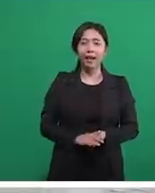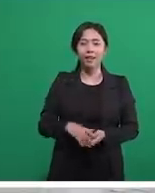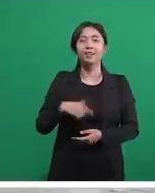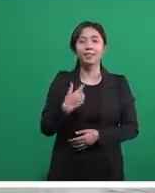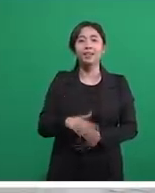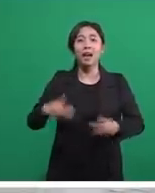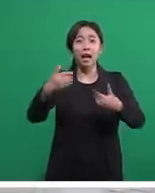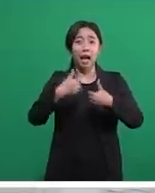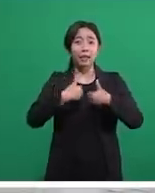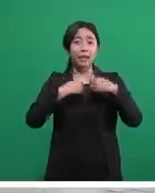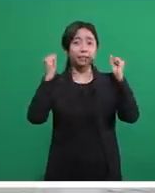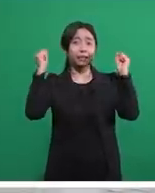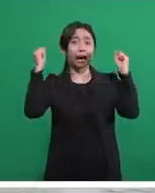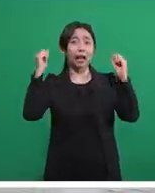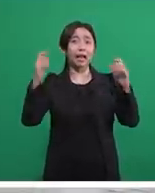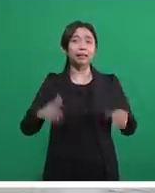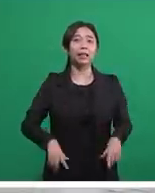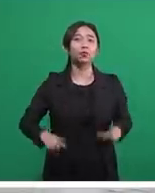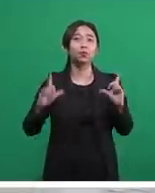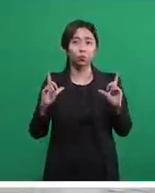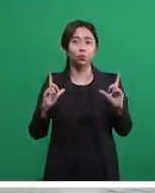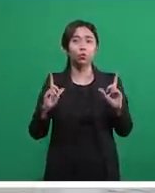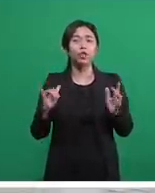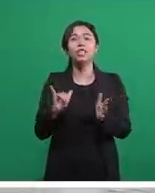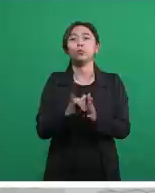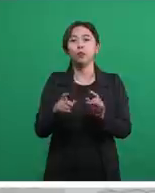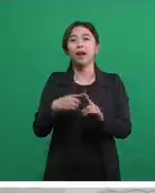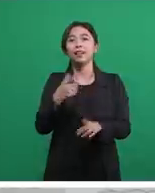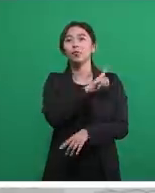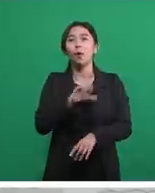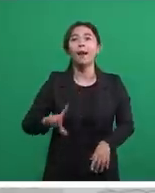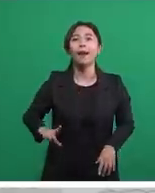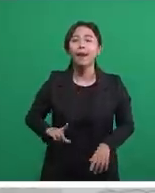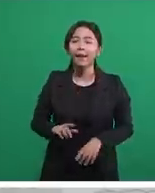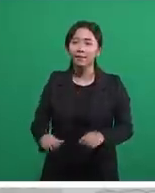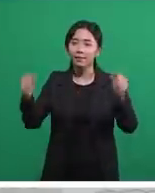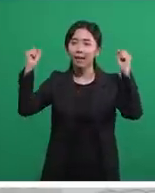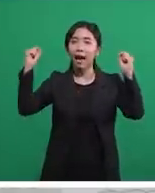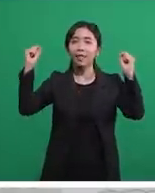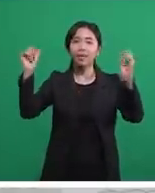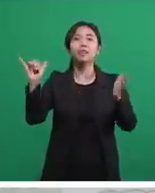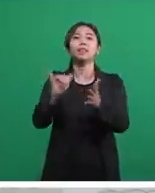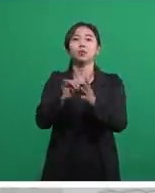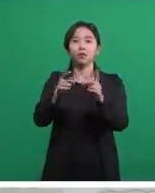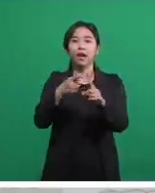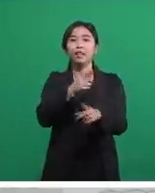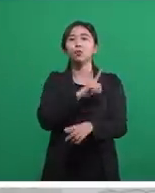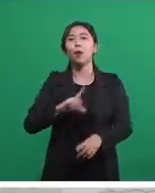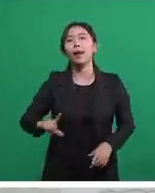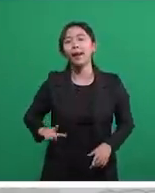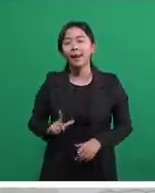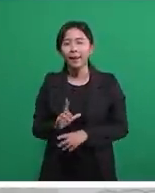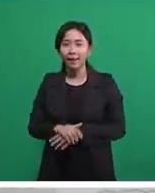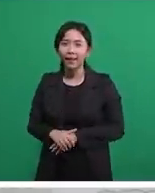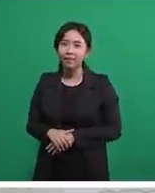kita, yang semuanya itu diciptakan oleh Tuhan sebagai satu paket dengan organ-organ tubuh